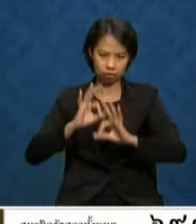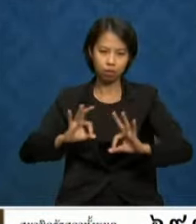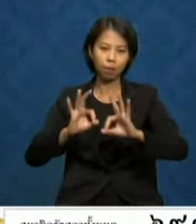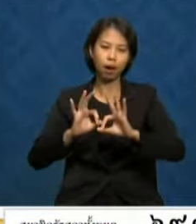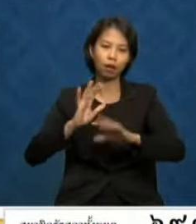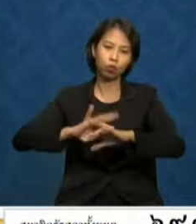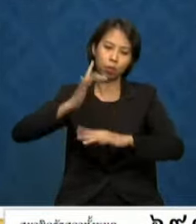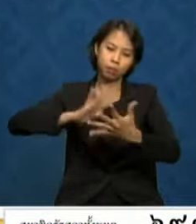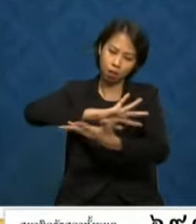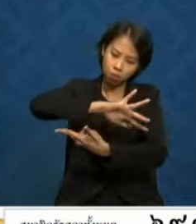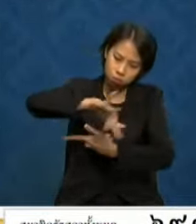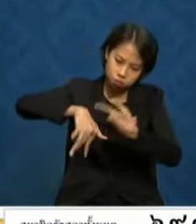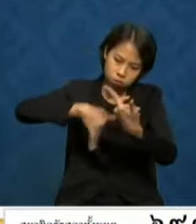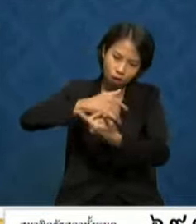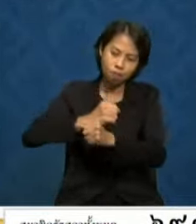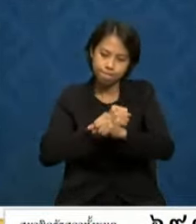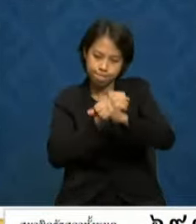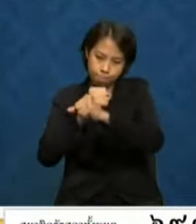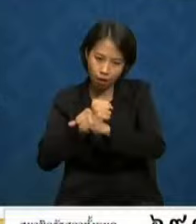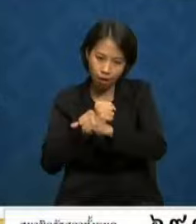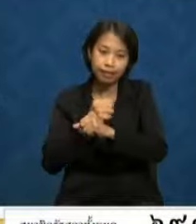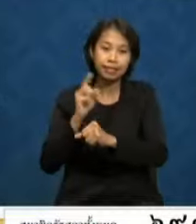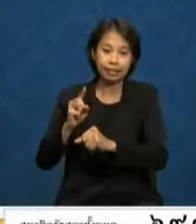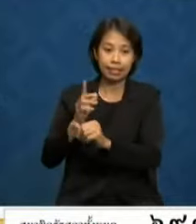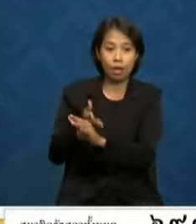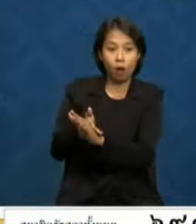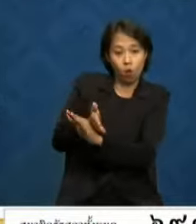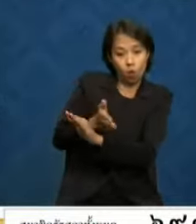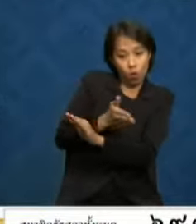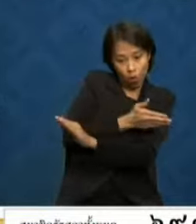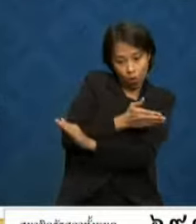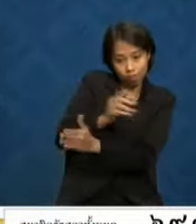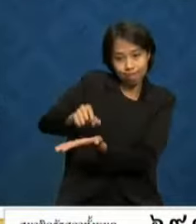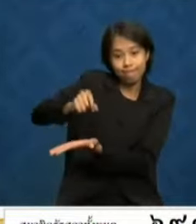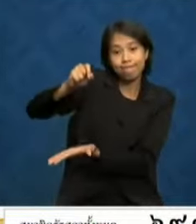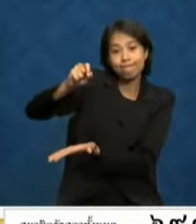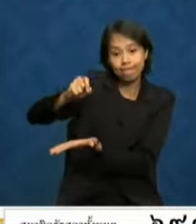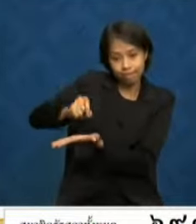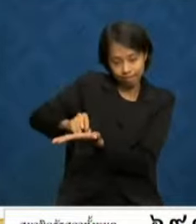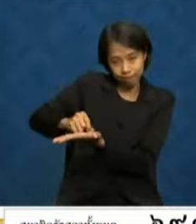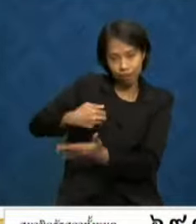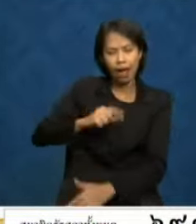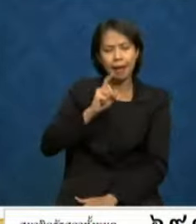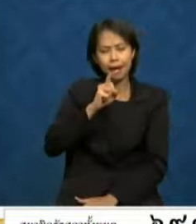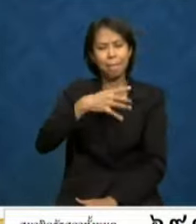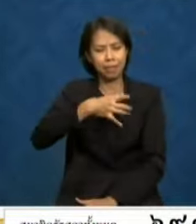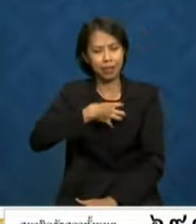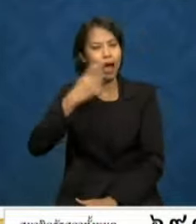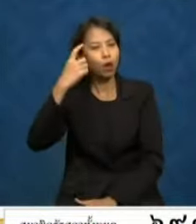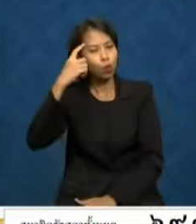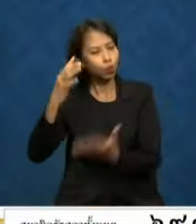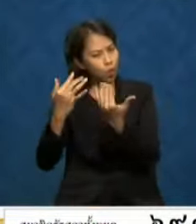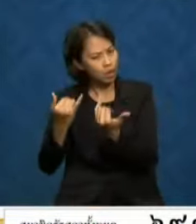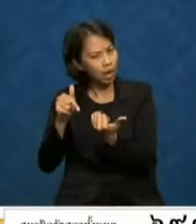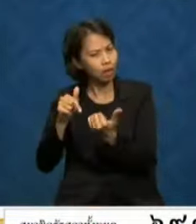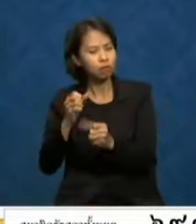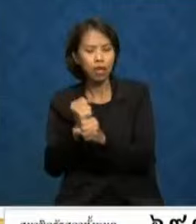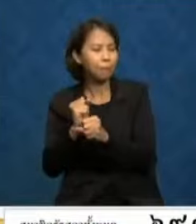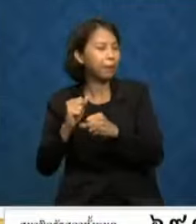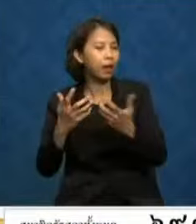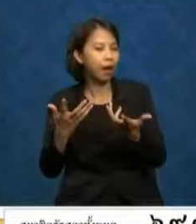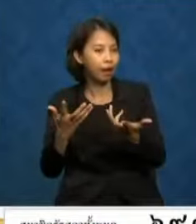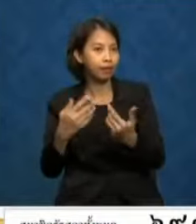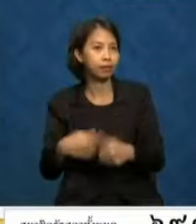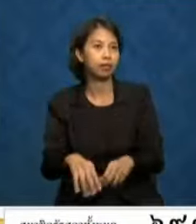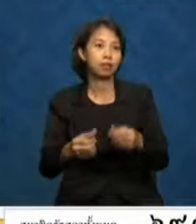ก่อนจะทำสัญญาทุกคนก็อยากจะรู้ว่าเรื่องนี้เรามีการปฏิบัติอย่างไรซึ่งรายละเอียดเนี่ยจะอยู่